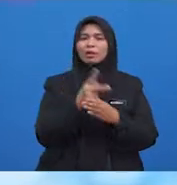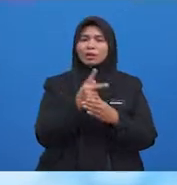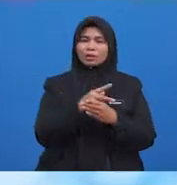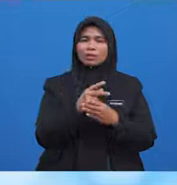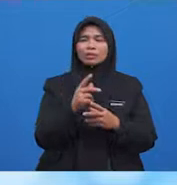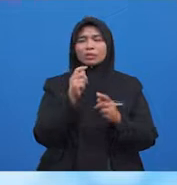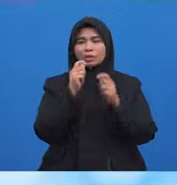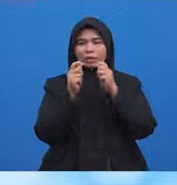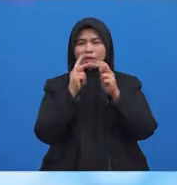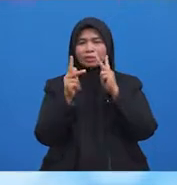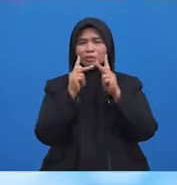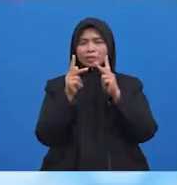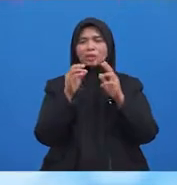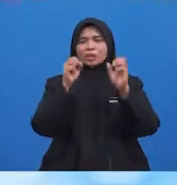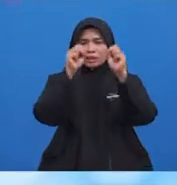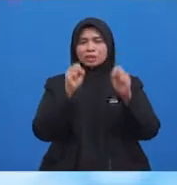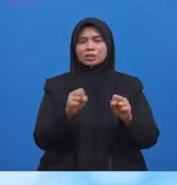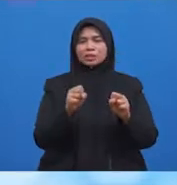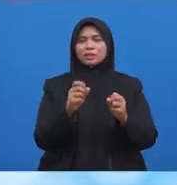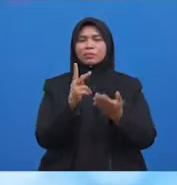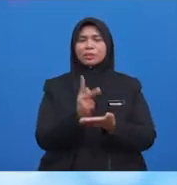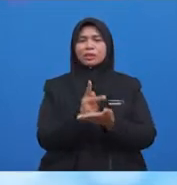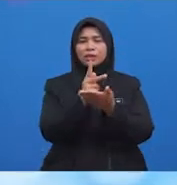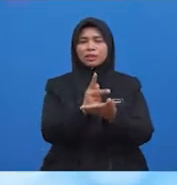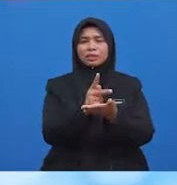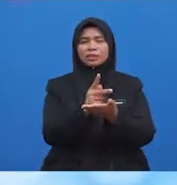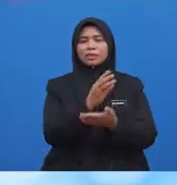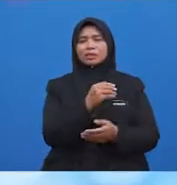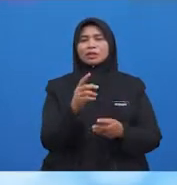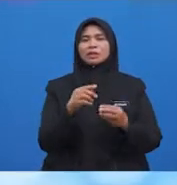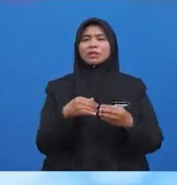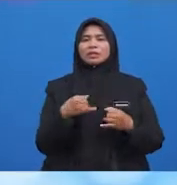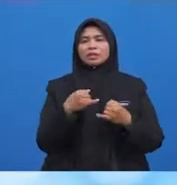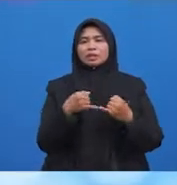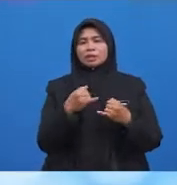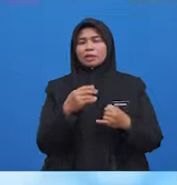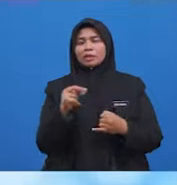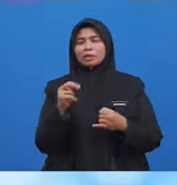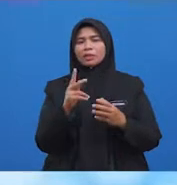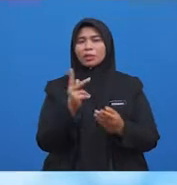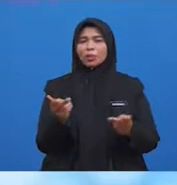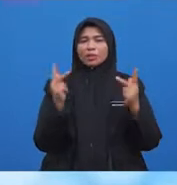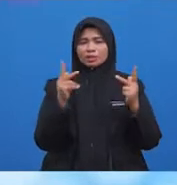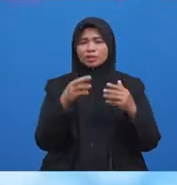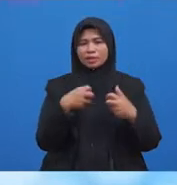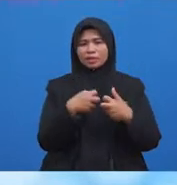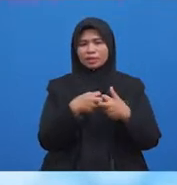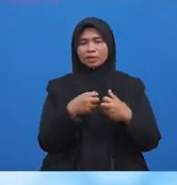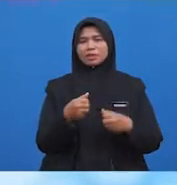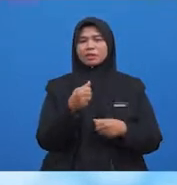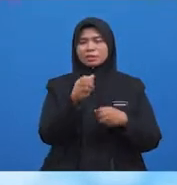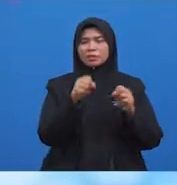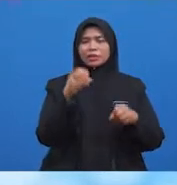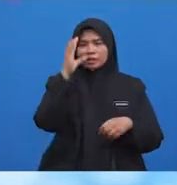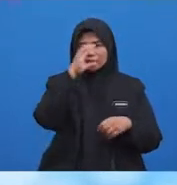ponsel komunikasi sistem pelayaran dan kalian kuasa elektrik kamu